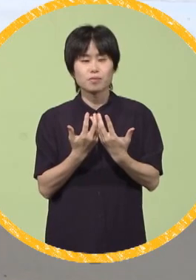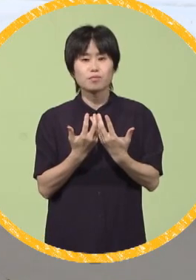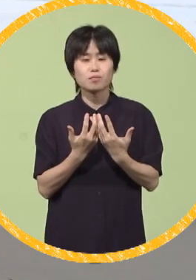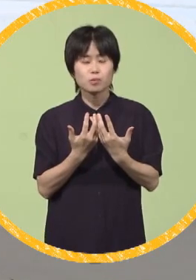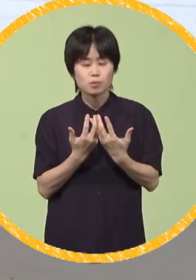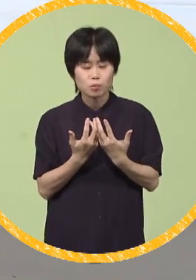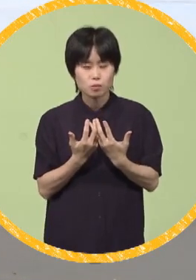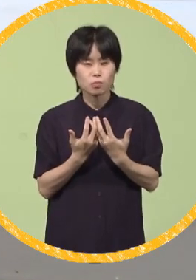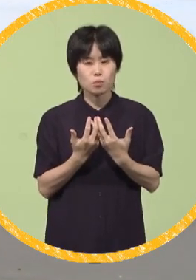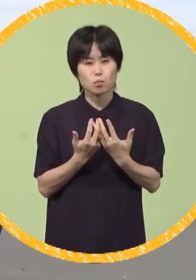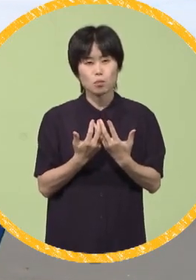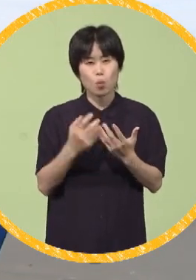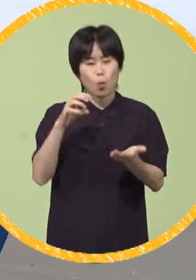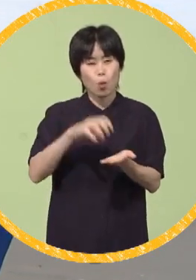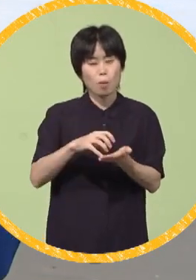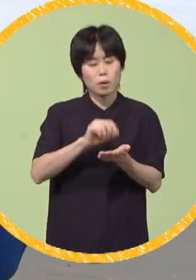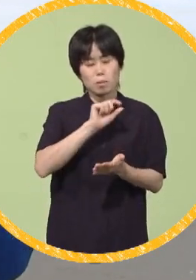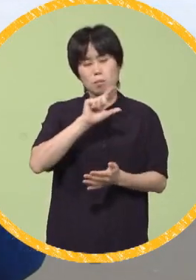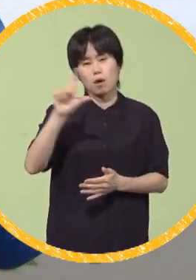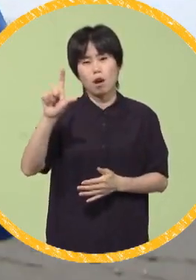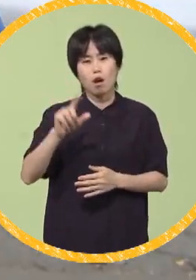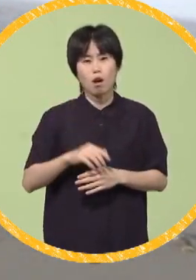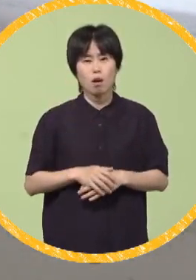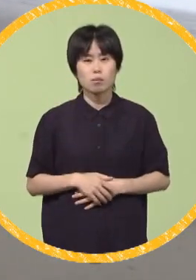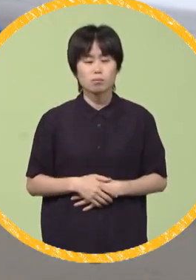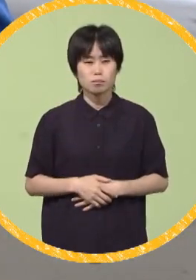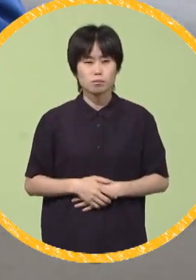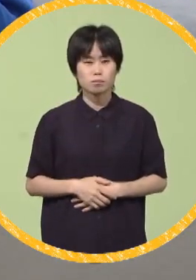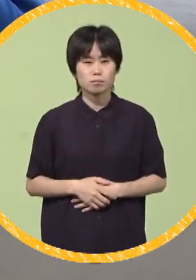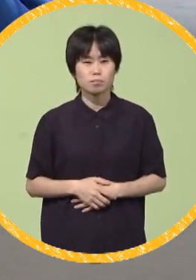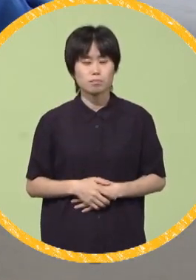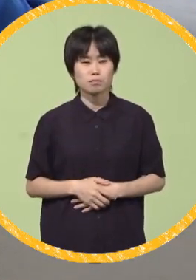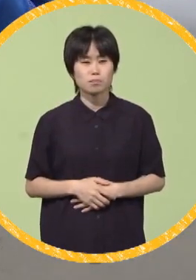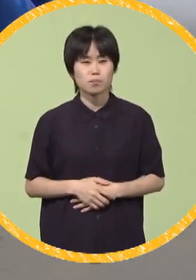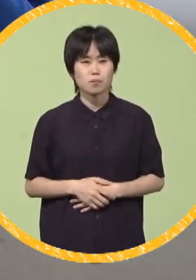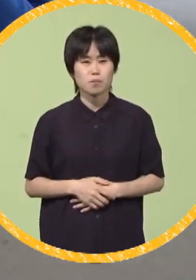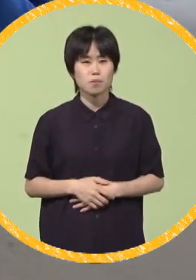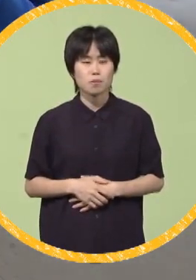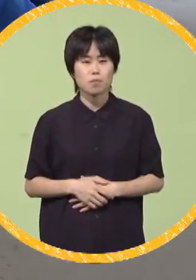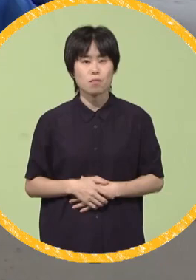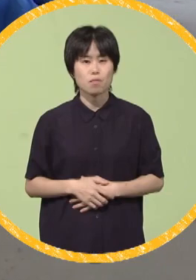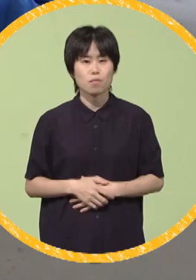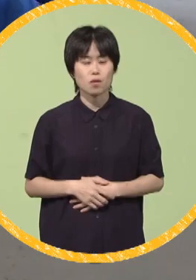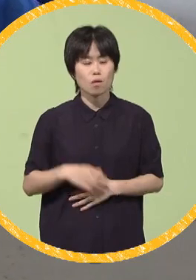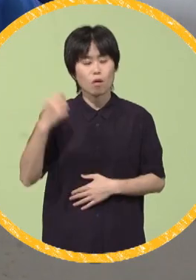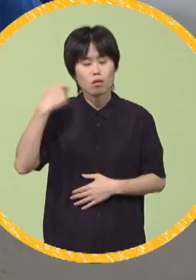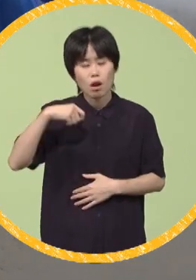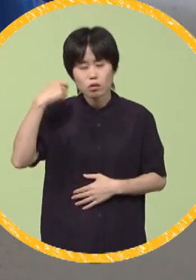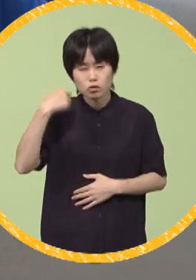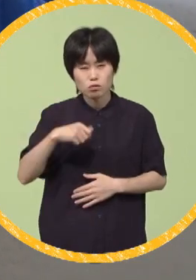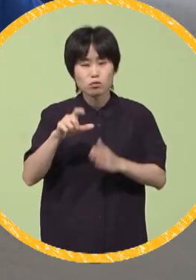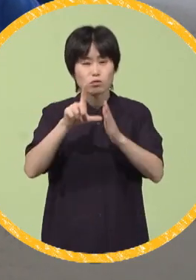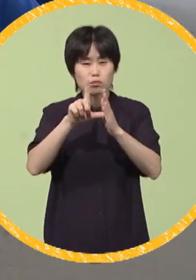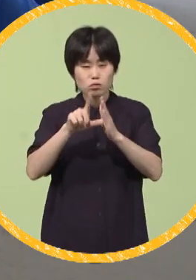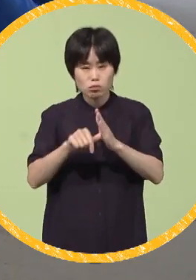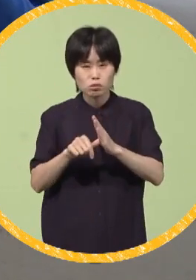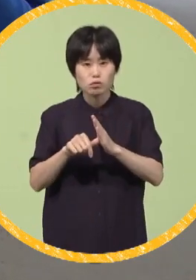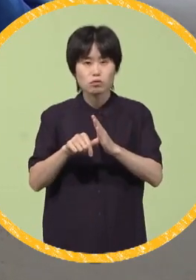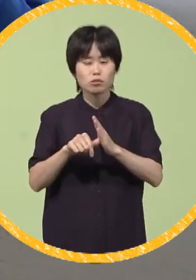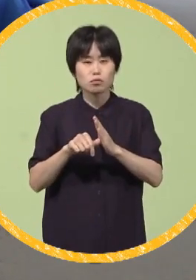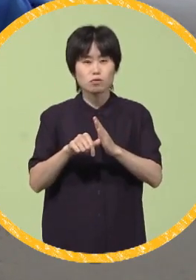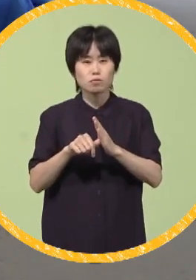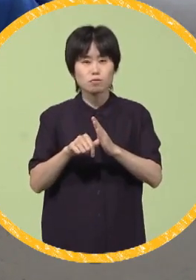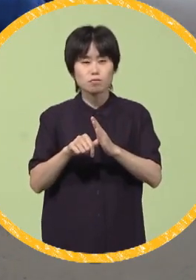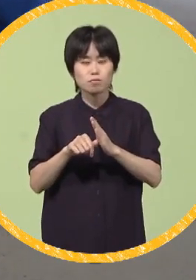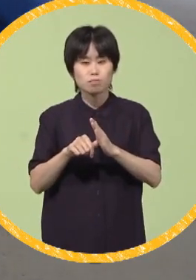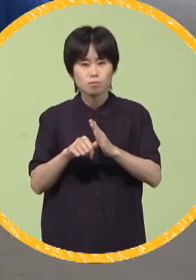そういうふうなところでは多くなってきます。 で、やっぱ目立つゴミってありますか、こういうの目立つとか。 そうですね、夏の時期になってくるとやっぱり、はい、お客さん